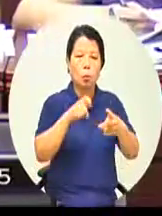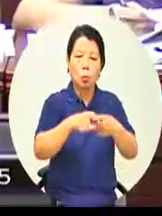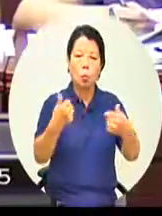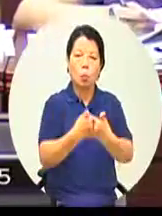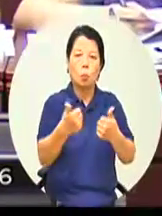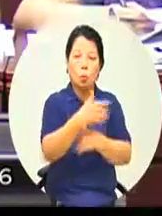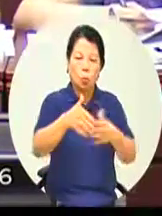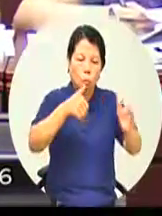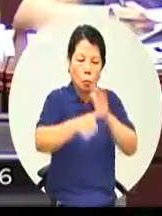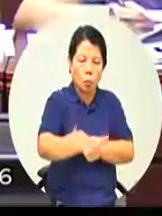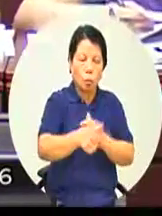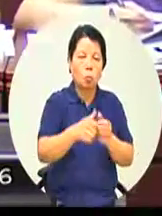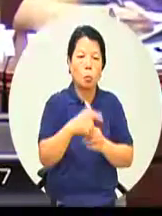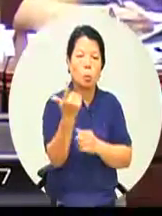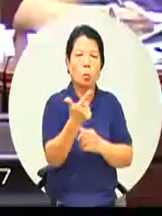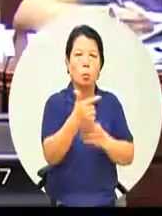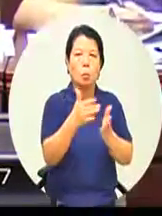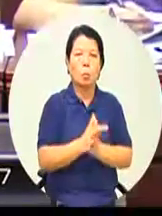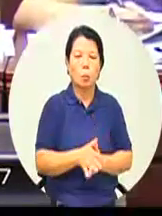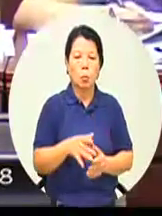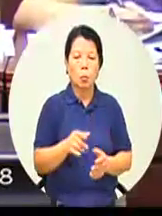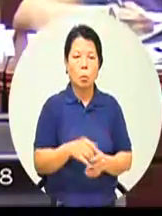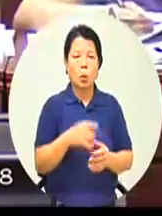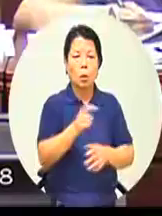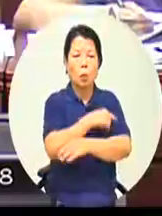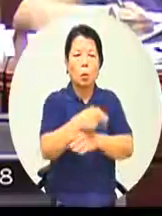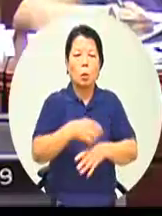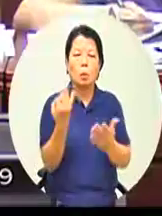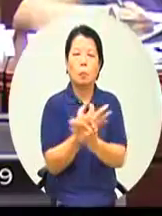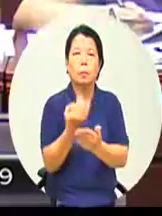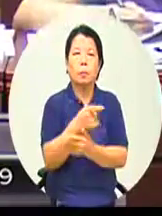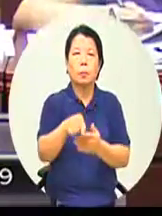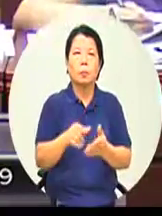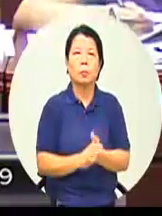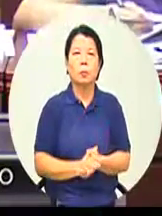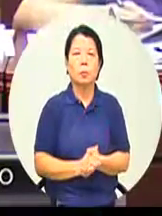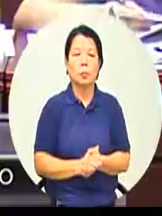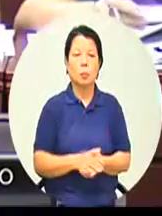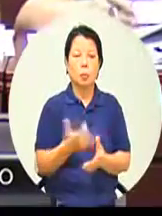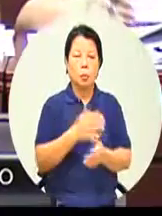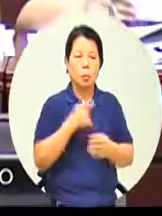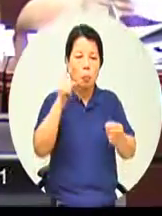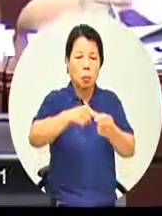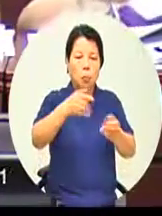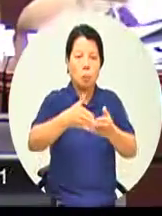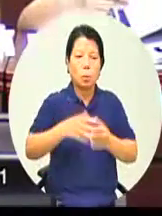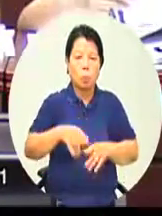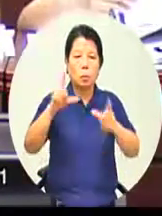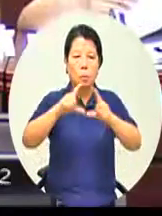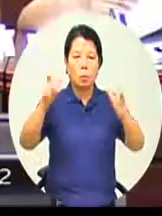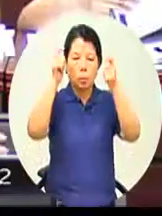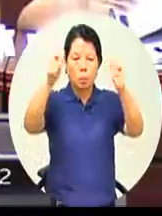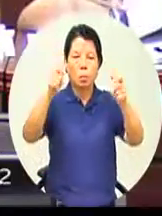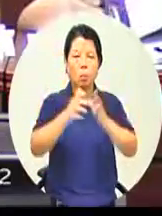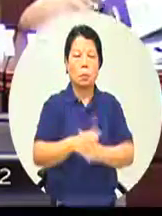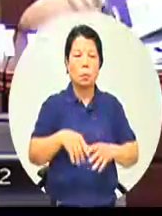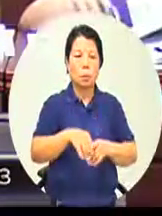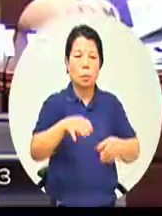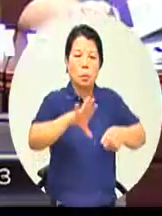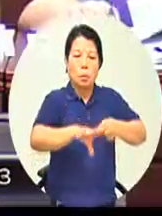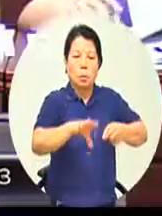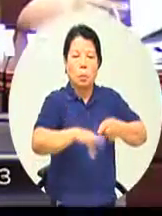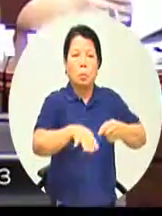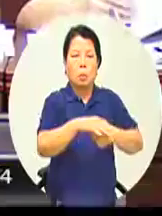这个非营利幼儿园，但其实量还是十分的不足。那我们的方向是要跟大高雄地区或者南台湾地